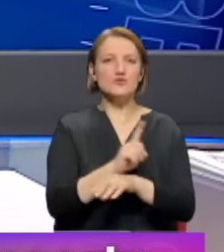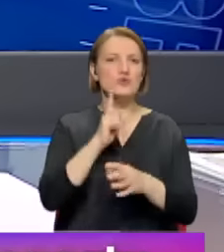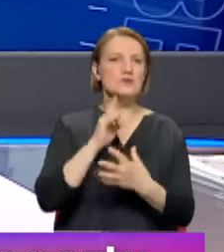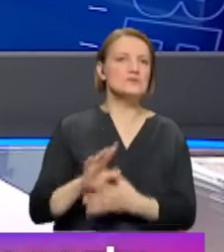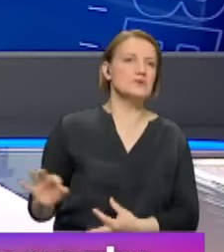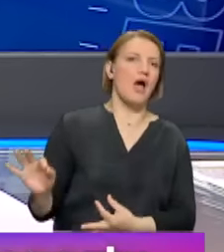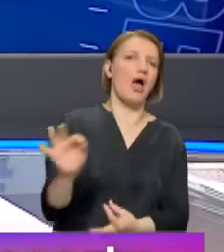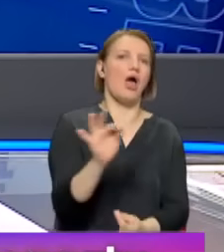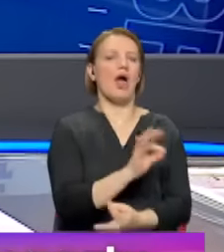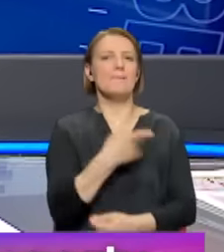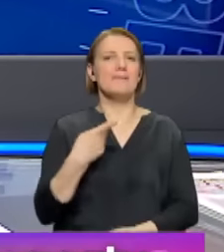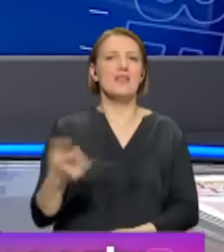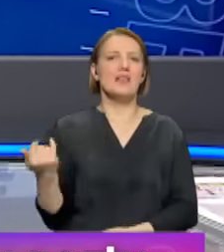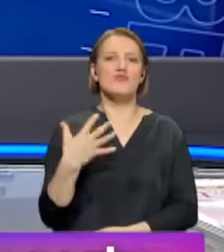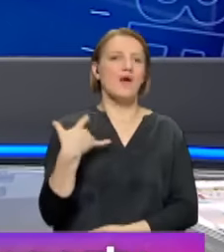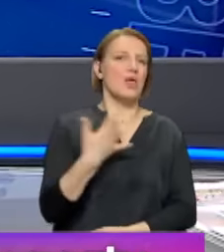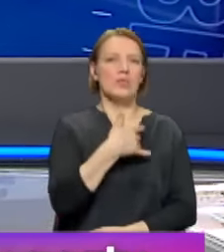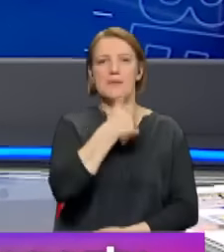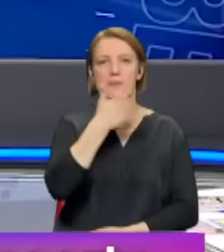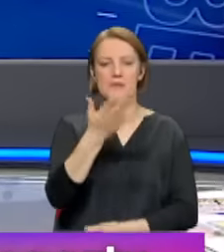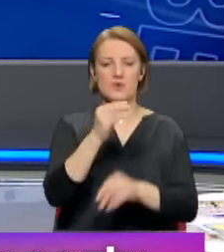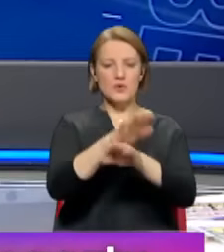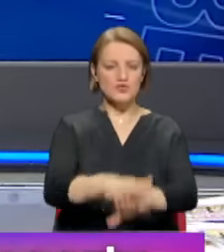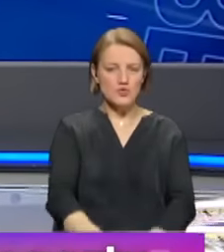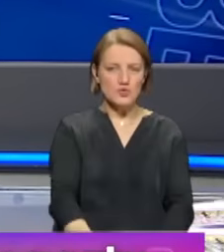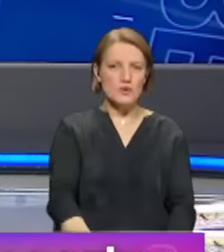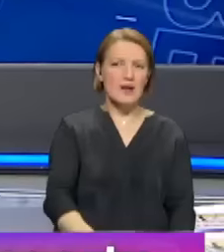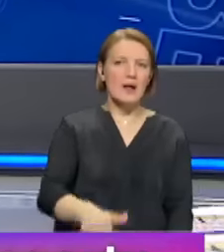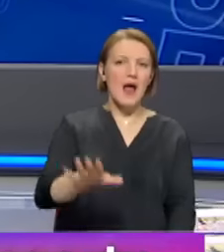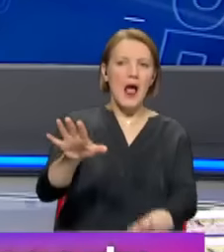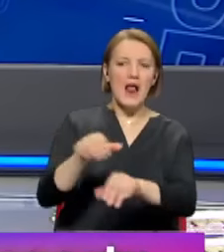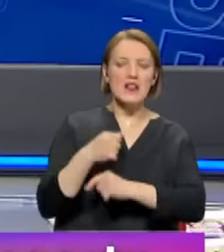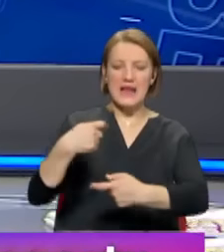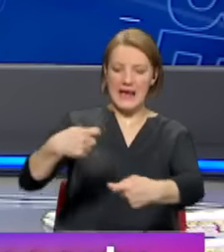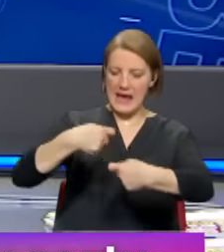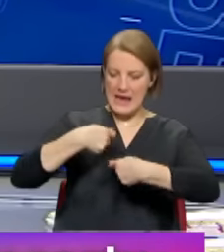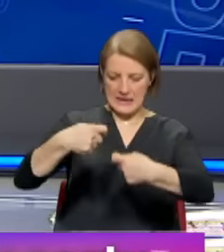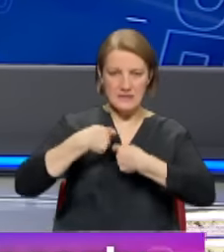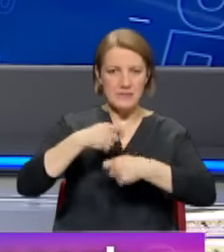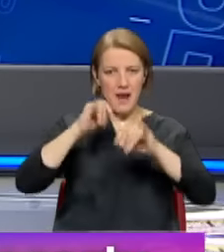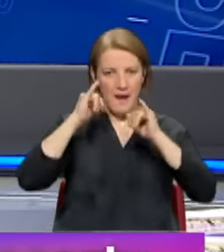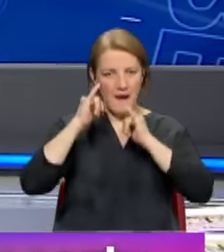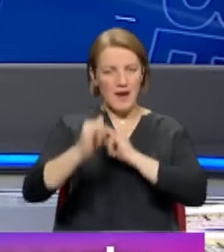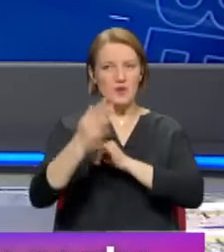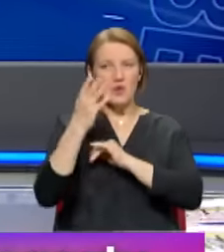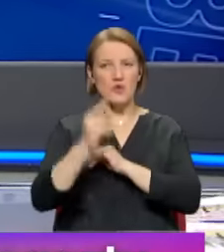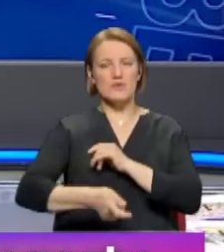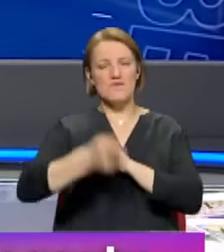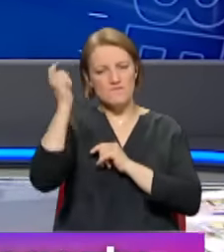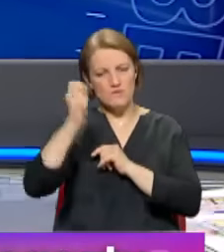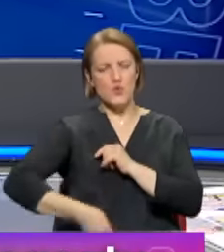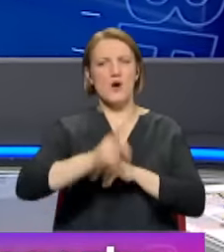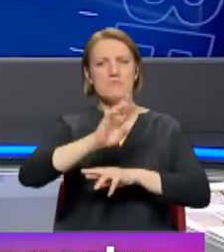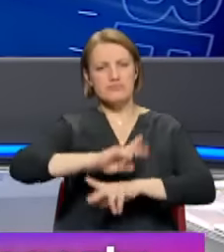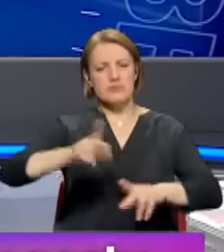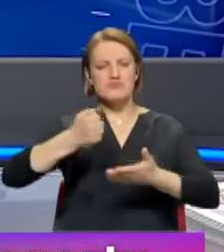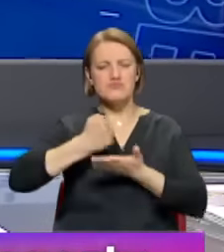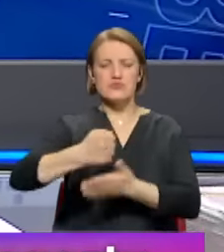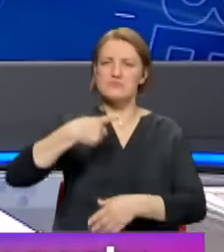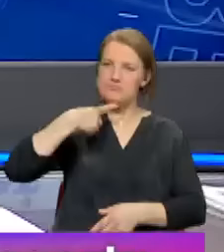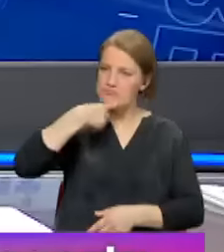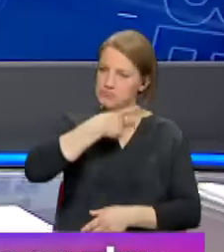insan, binlerce anne baba çocukluklarında almış olduğu eğitimi alabilsinler diye vuruyorlar, kırıyorlar,